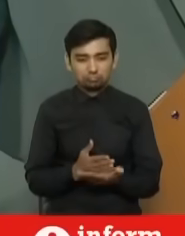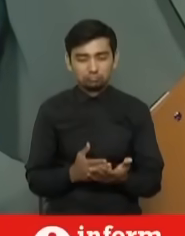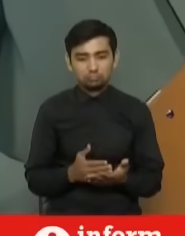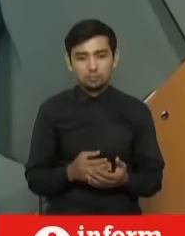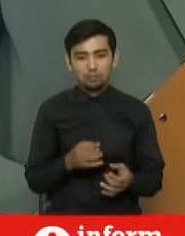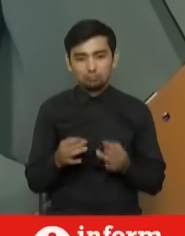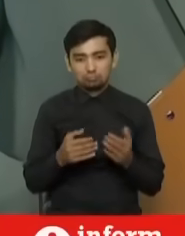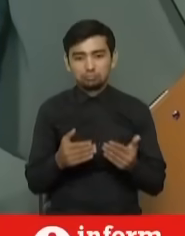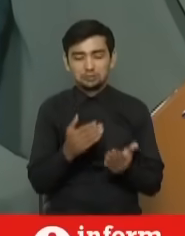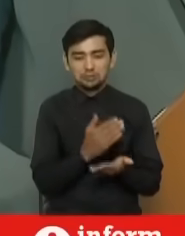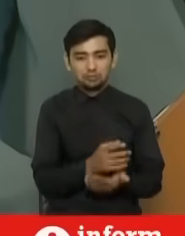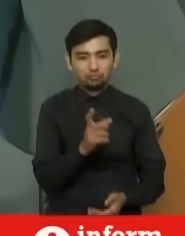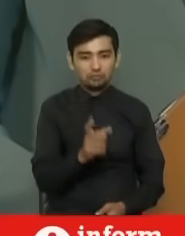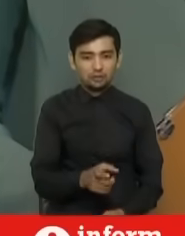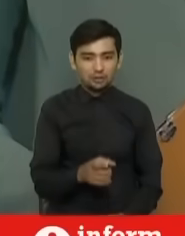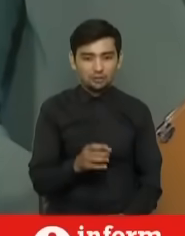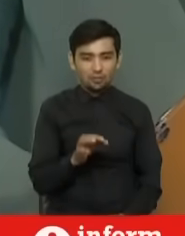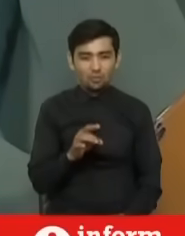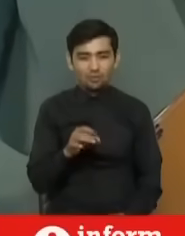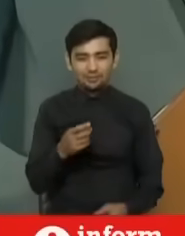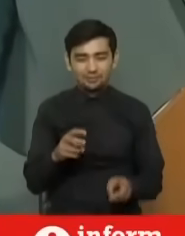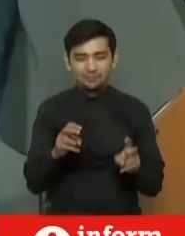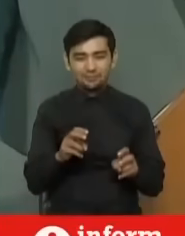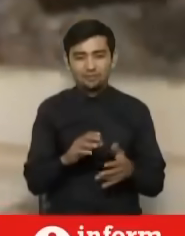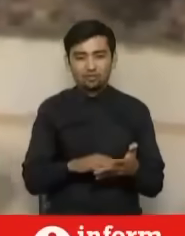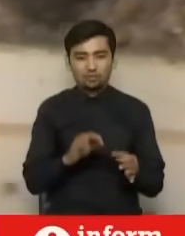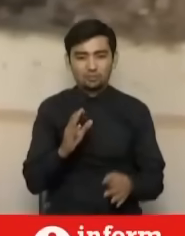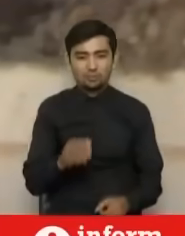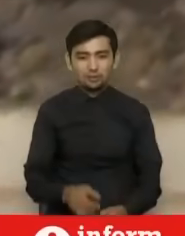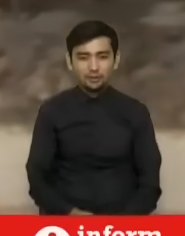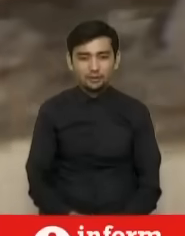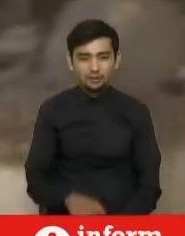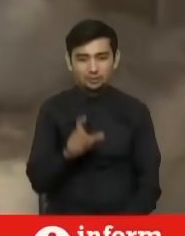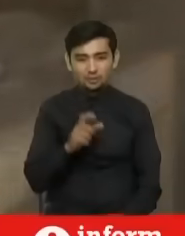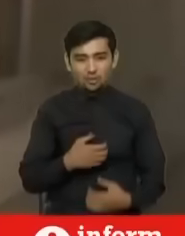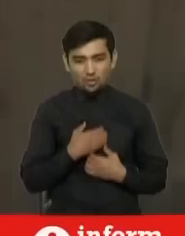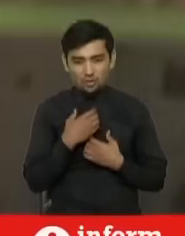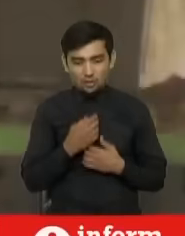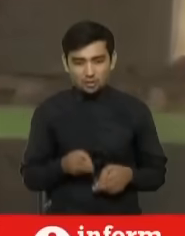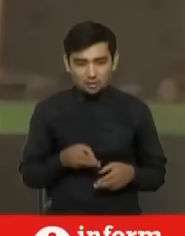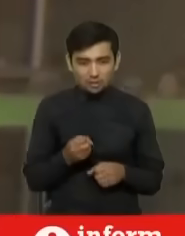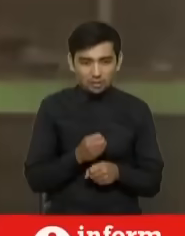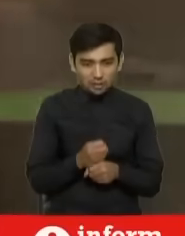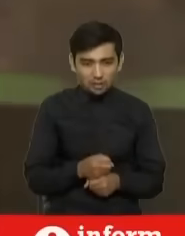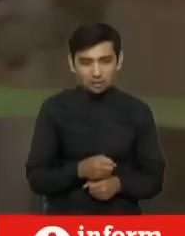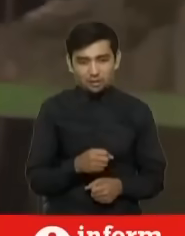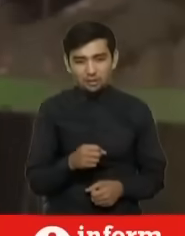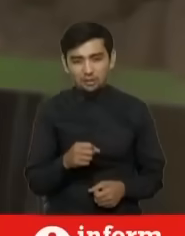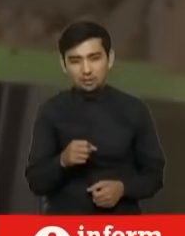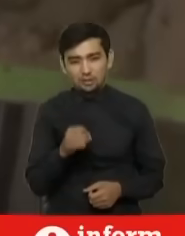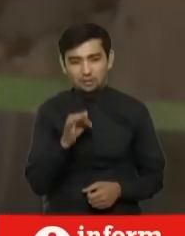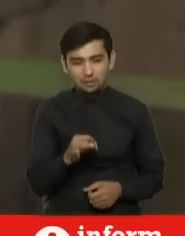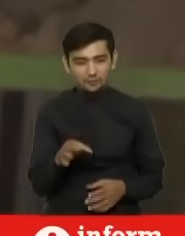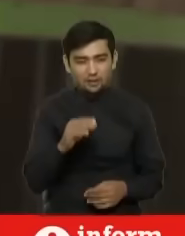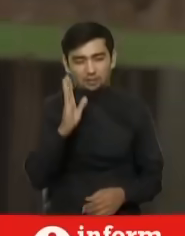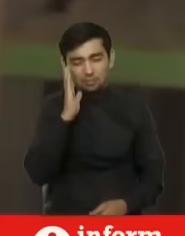шықты. Тақырыпты әріптесім Оразай Нұртайұлы жалғастырсын. Адам айтса шошитын қанды қылмыс жұмадан сенбіге қараған түні болды. Ел қалың